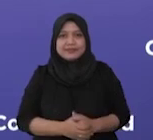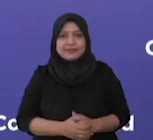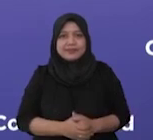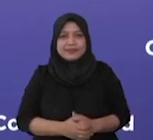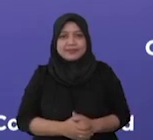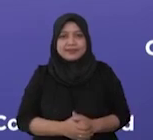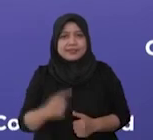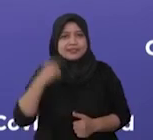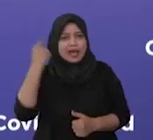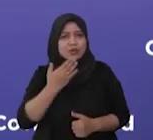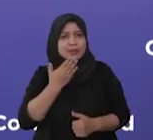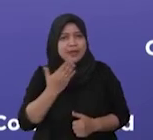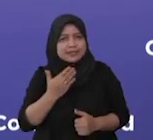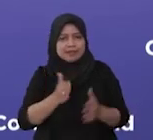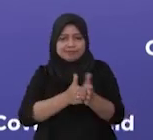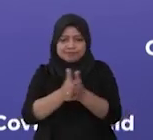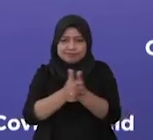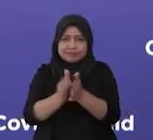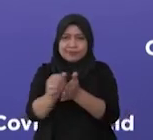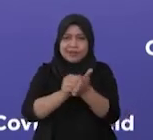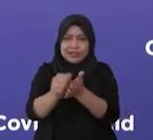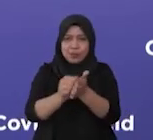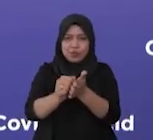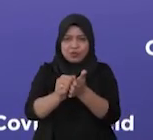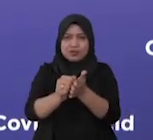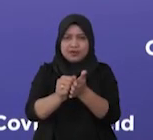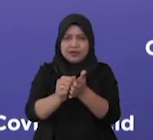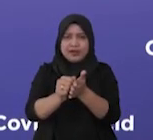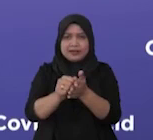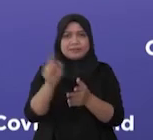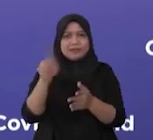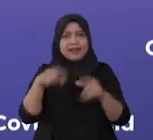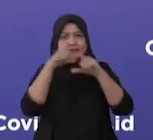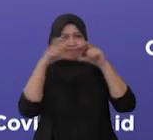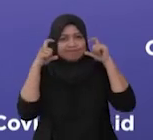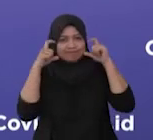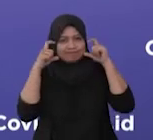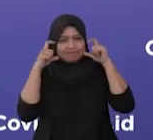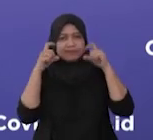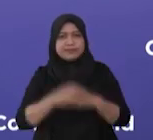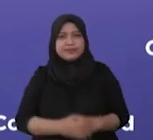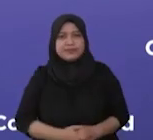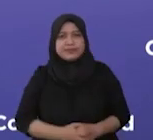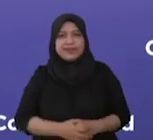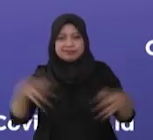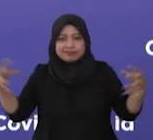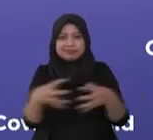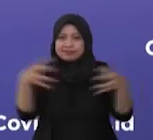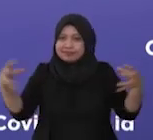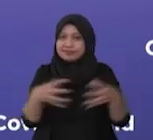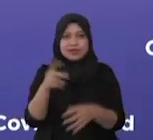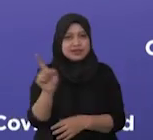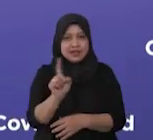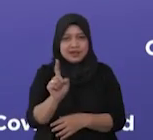untuk mencuci tangan dengan menggunakan sabun menggunakan masker menghindari kerumunan